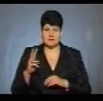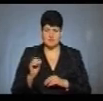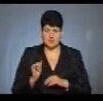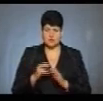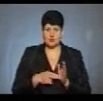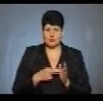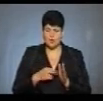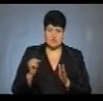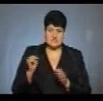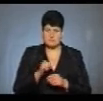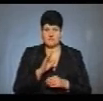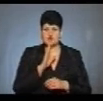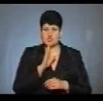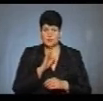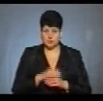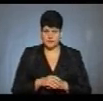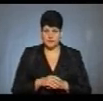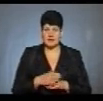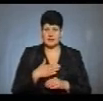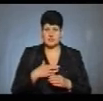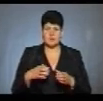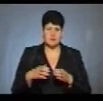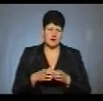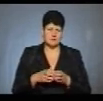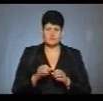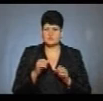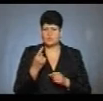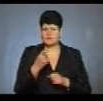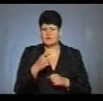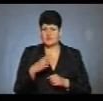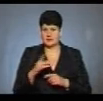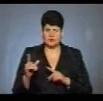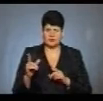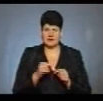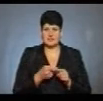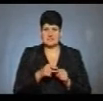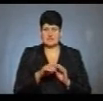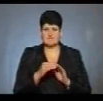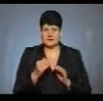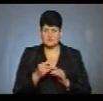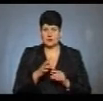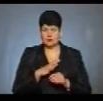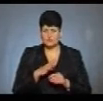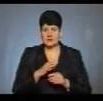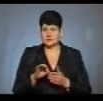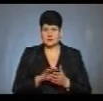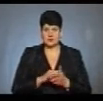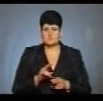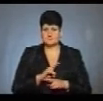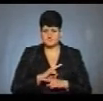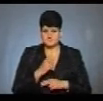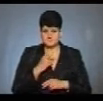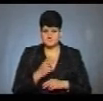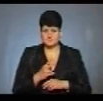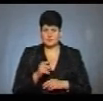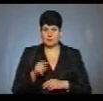поїзд збив жінку. Наша бригада буквально за одну хвилину виїхала на цей виклик. Констатовано біологічну смерть, тому